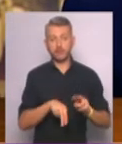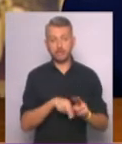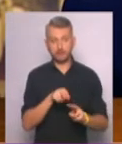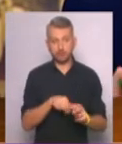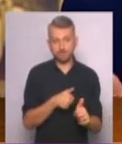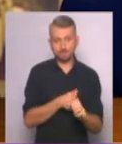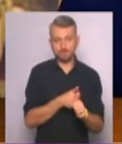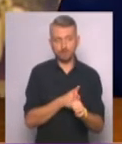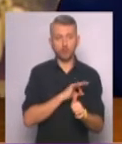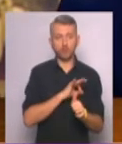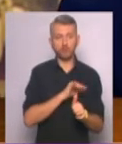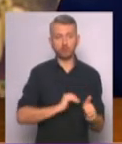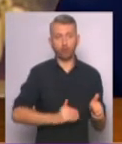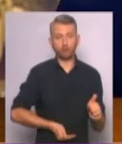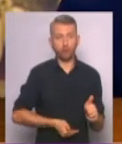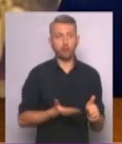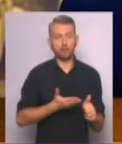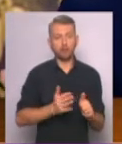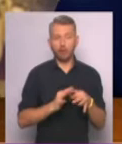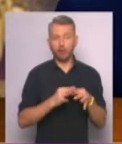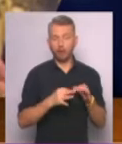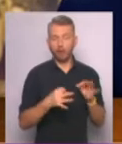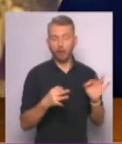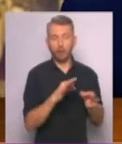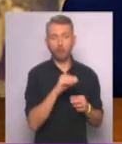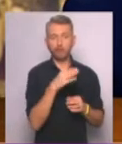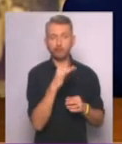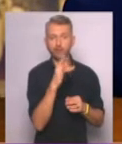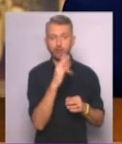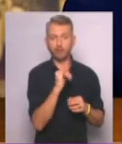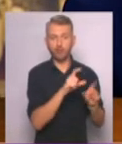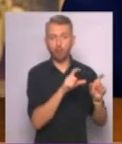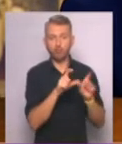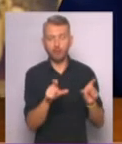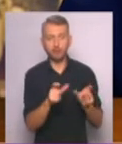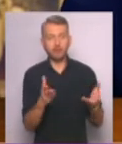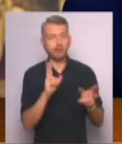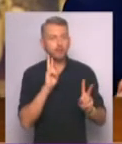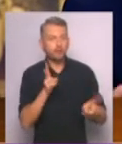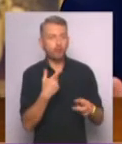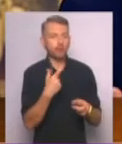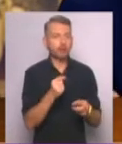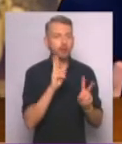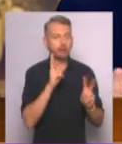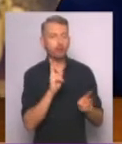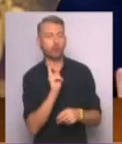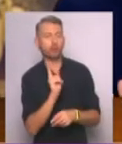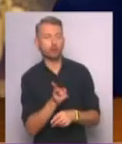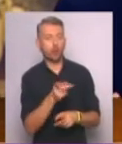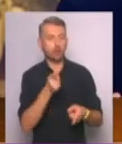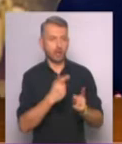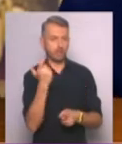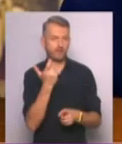особи, за якими цілий ланцюжок офшорних компаній, які невідомо де, невідомо хто,